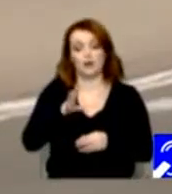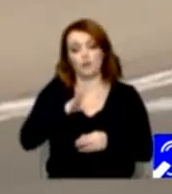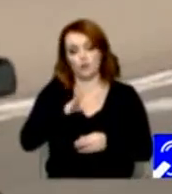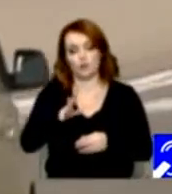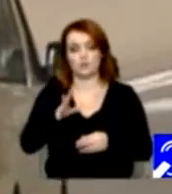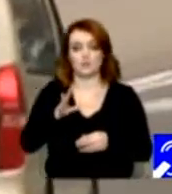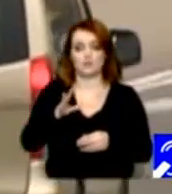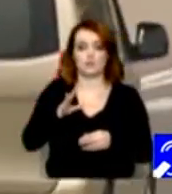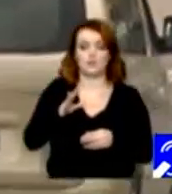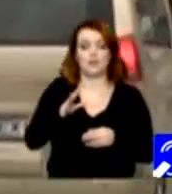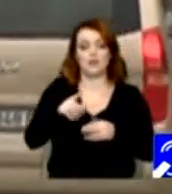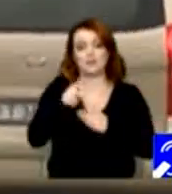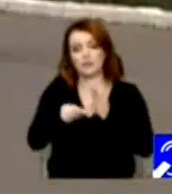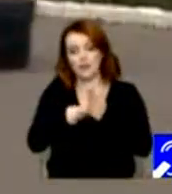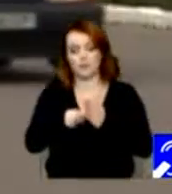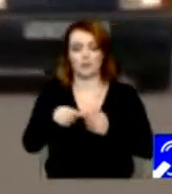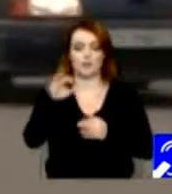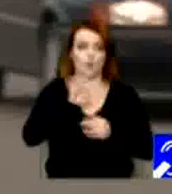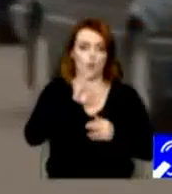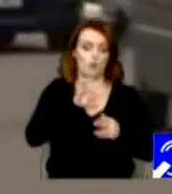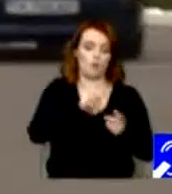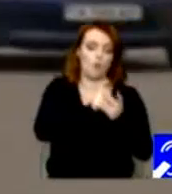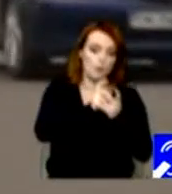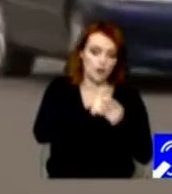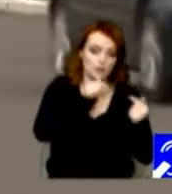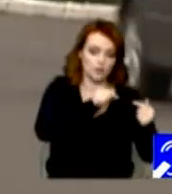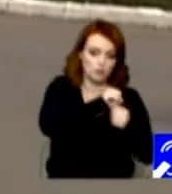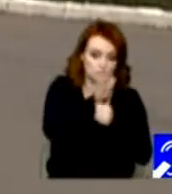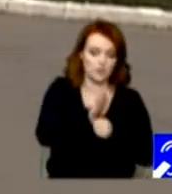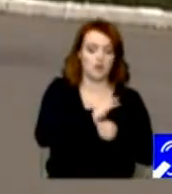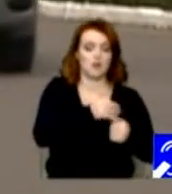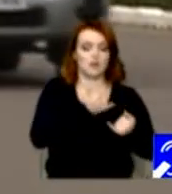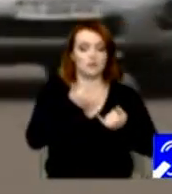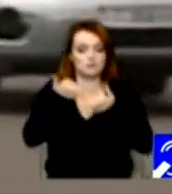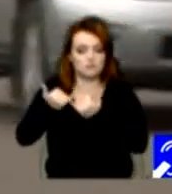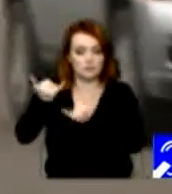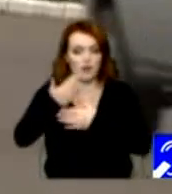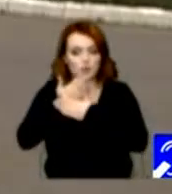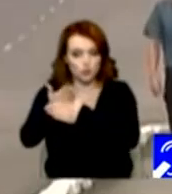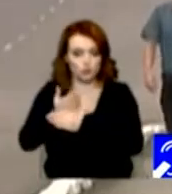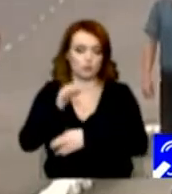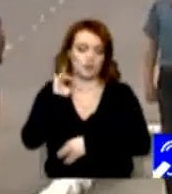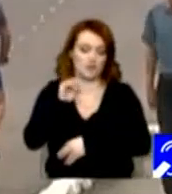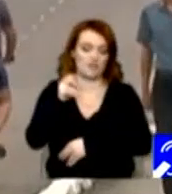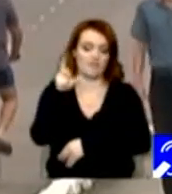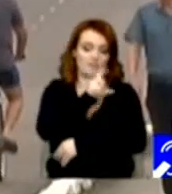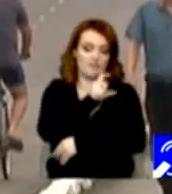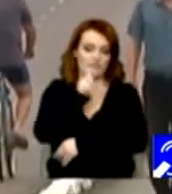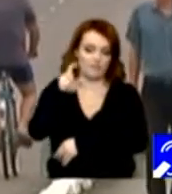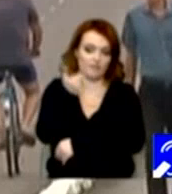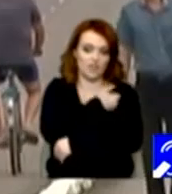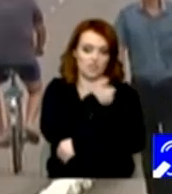mărfuri măsurile comune de combatere a copilul meu 11 distribuirea ajutoarelor umanitare și a dozelor de vaccin